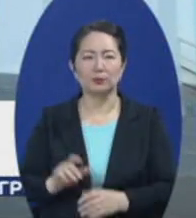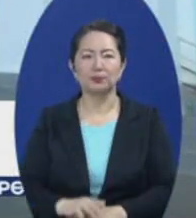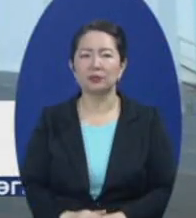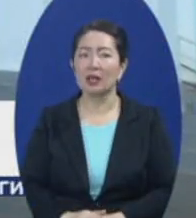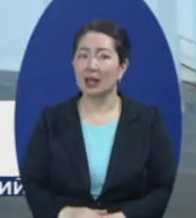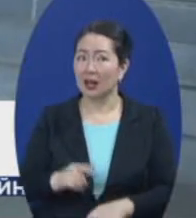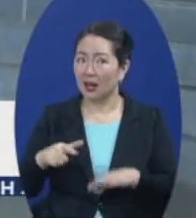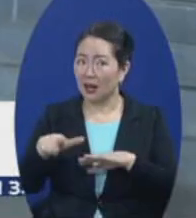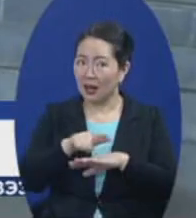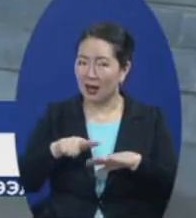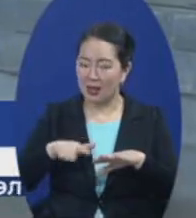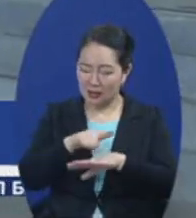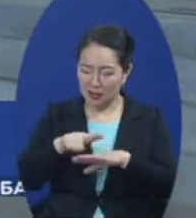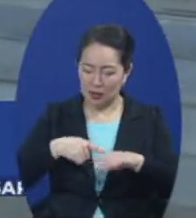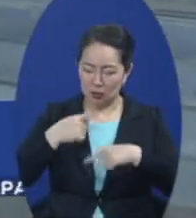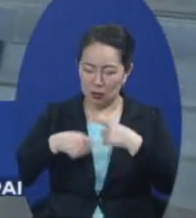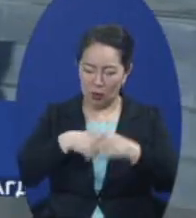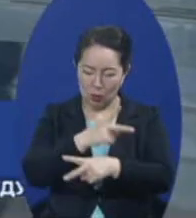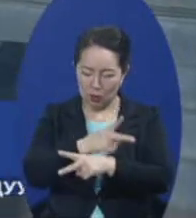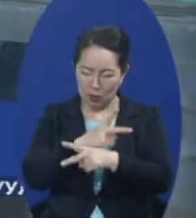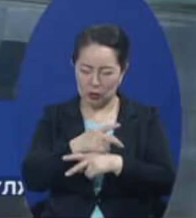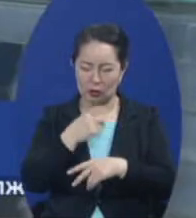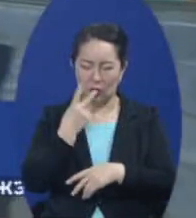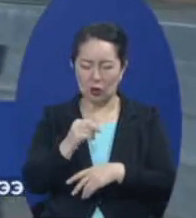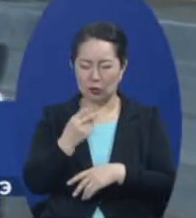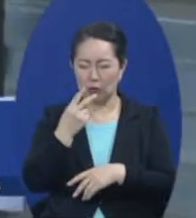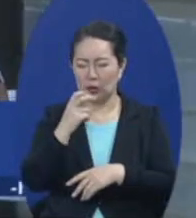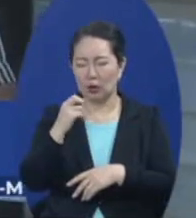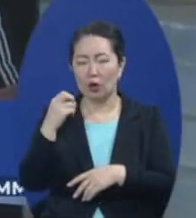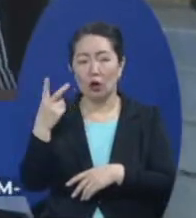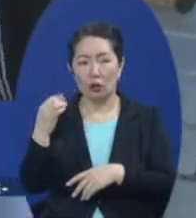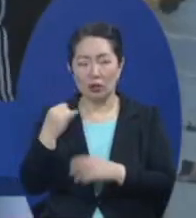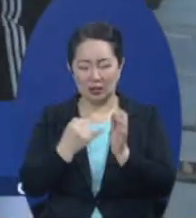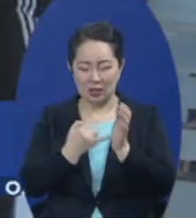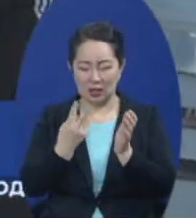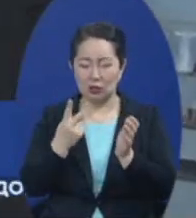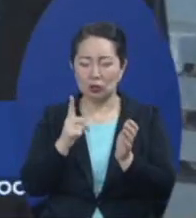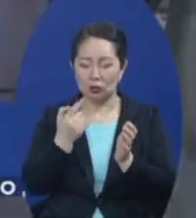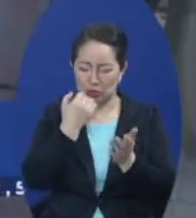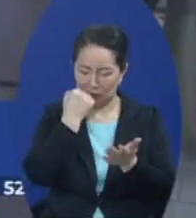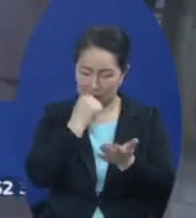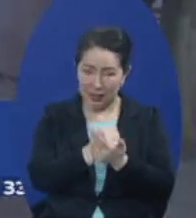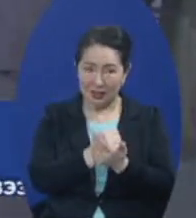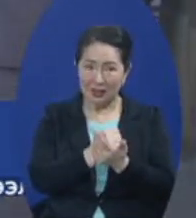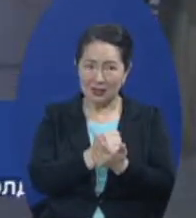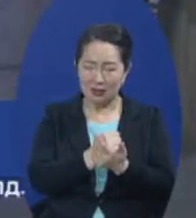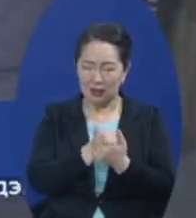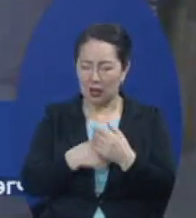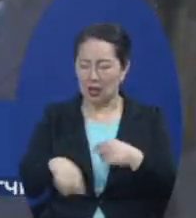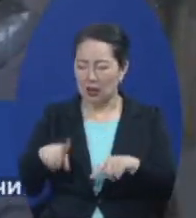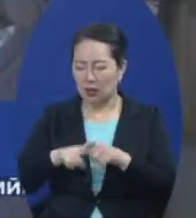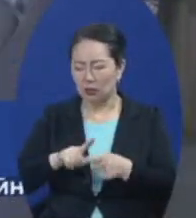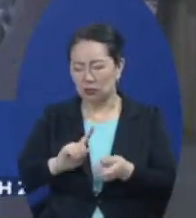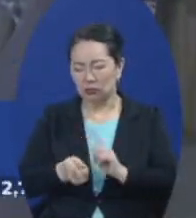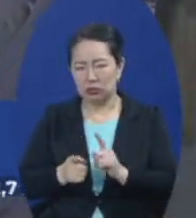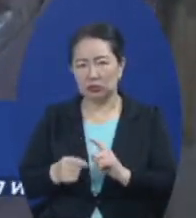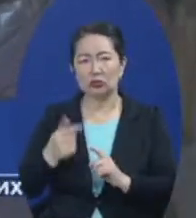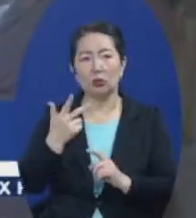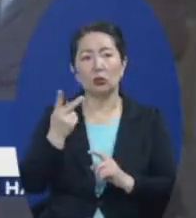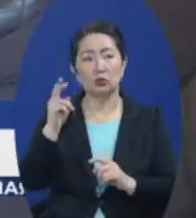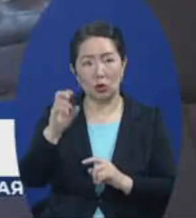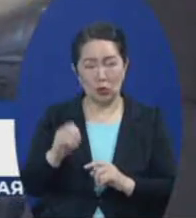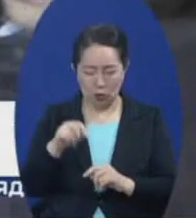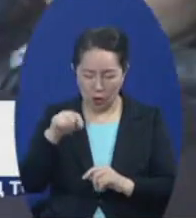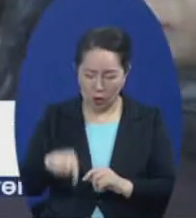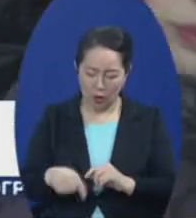Газрын тухай хуулийг 2002 онд 64 зүйлтэйгээр баталсан цагаас хойш нийтдээ 32 удаа нэмэлт өөрчлөлт оруулж ирсэн. Өнөөдрийн байдлаар 60 гаруй